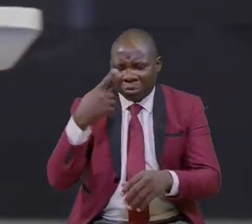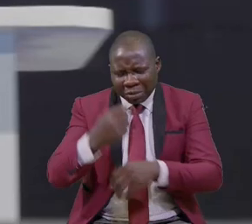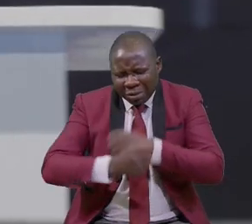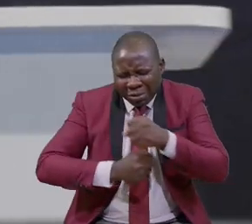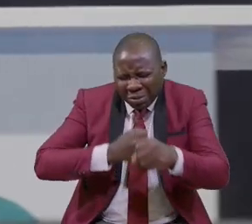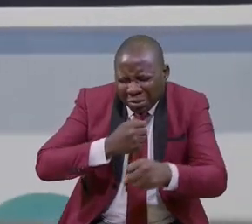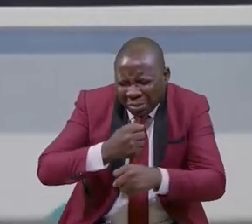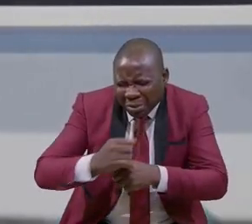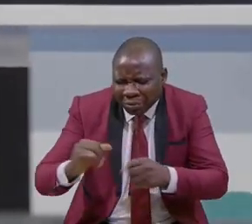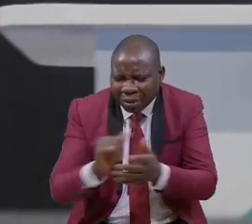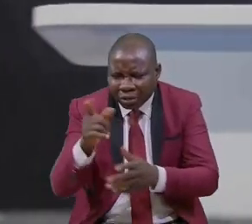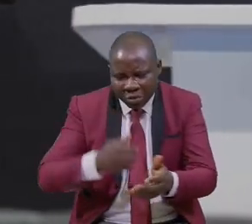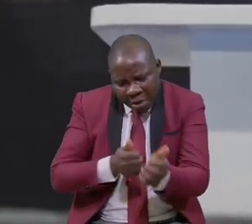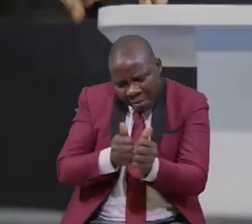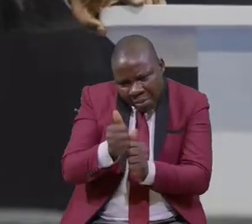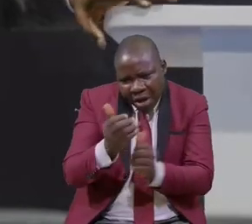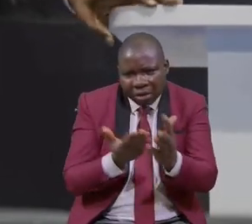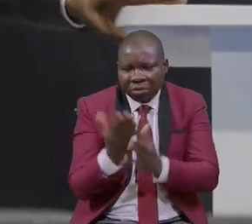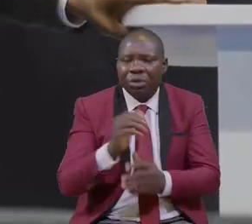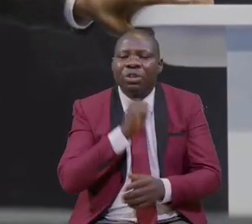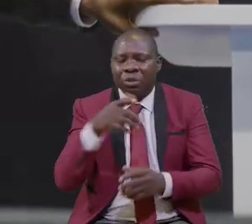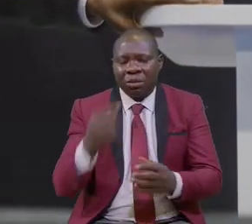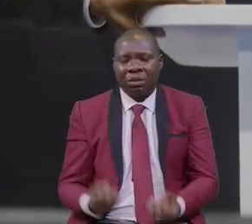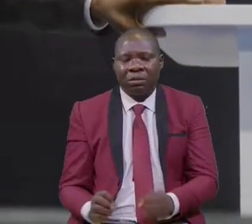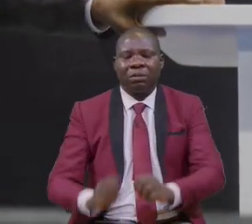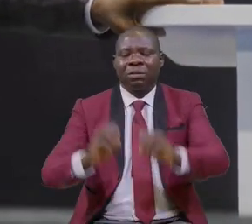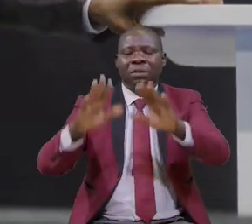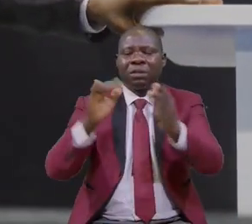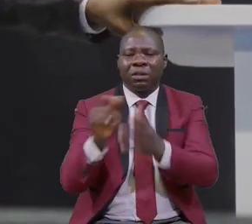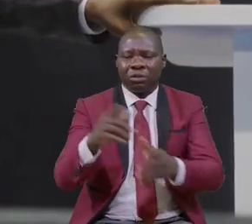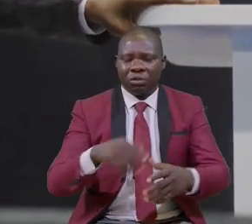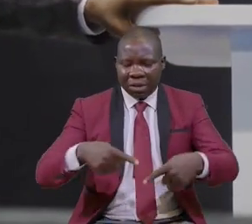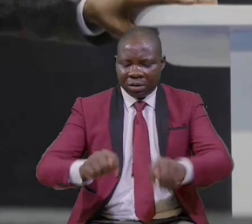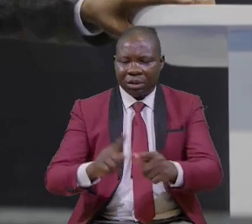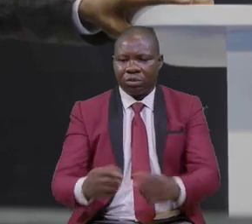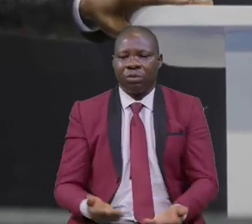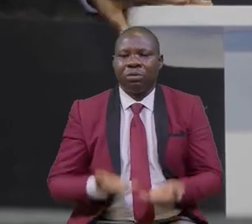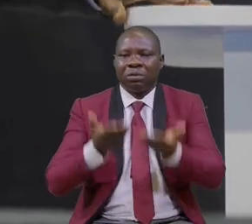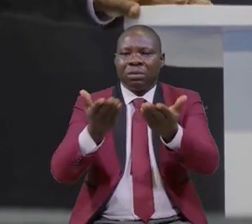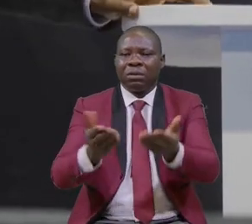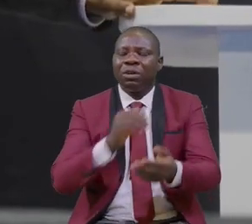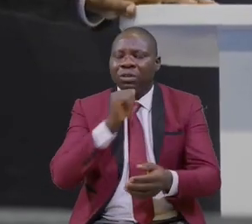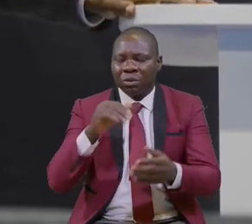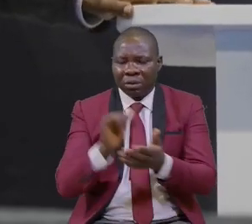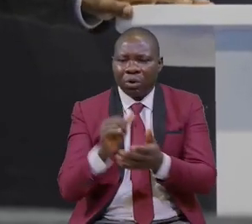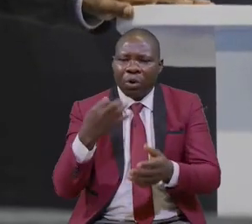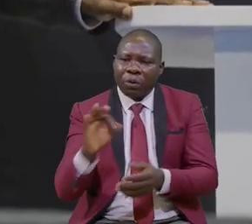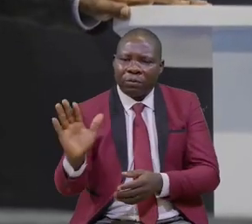les sacrifices que vous essayez d'offrir. Cela ne vient pas de vous. C'est le